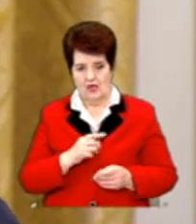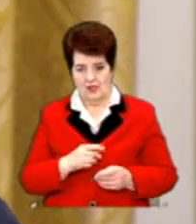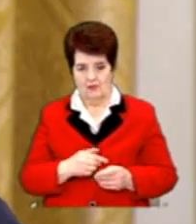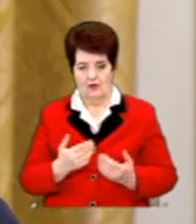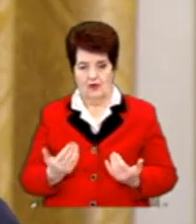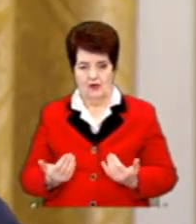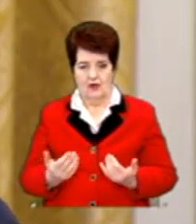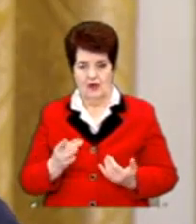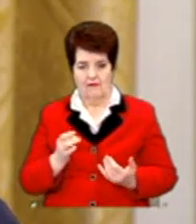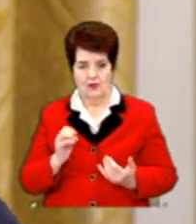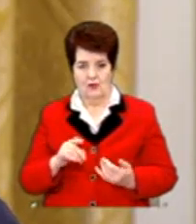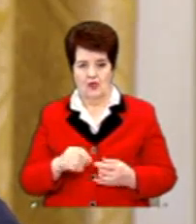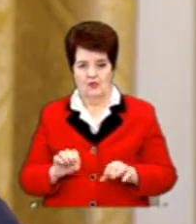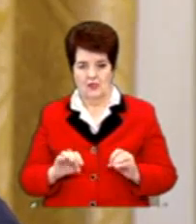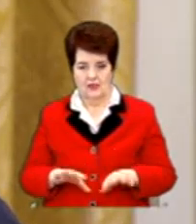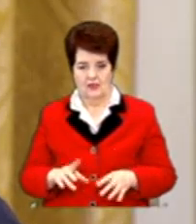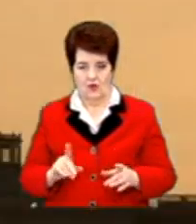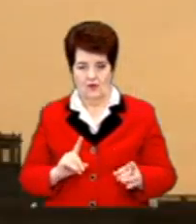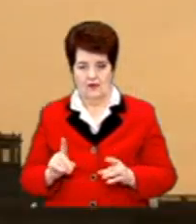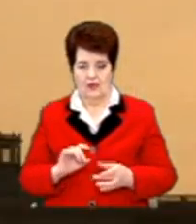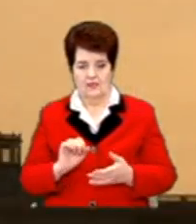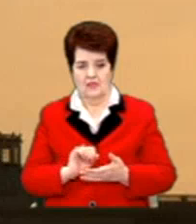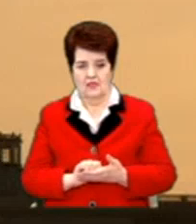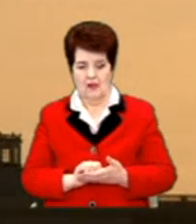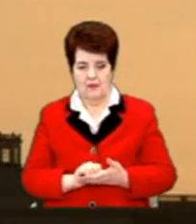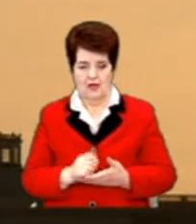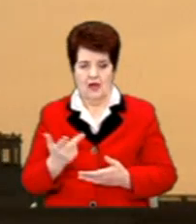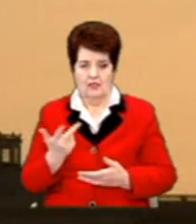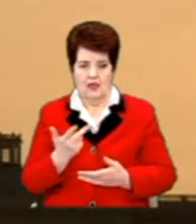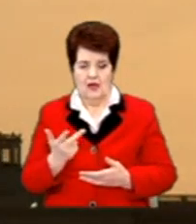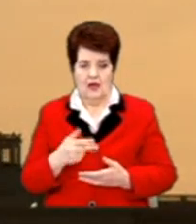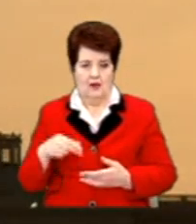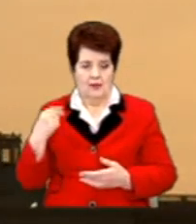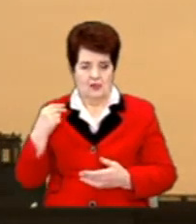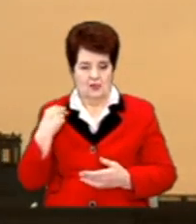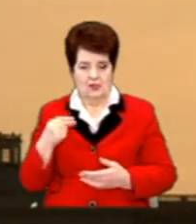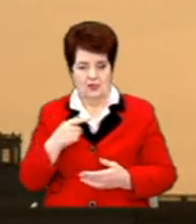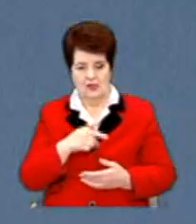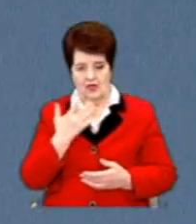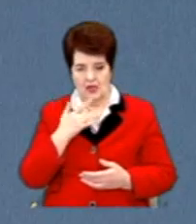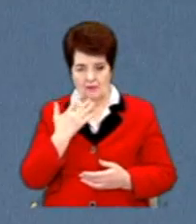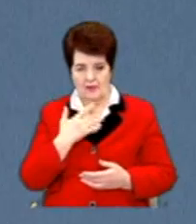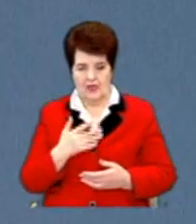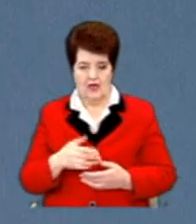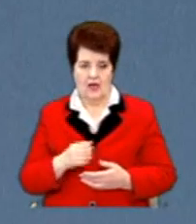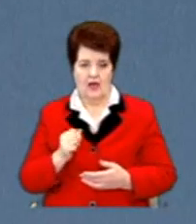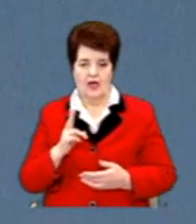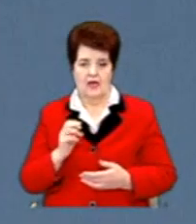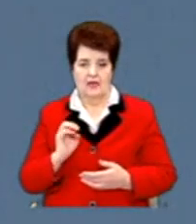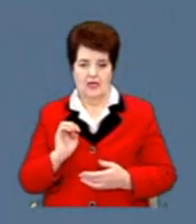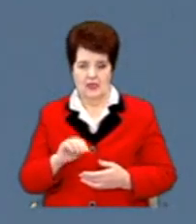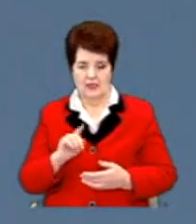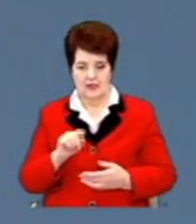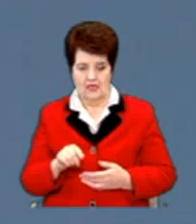vedere referitor la această decizie într-o conferință de presă. Trump este al treilea președinte din istoria Statelor Unite care a fost achitat de Senat după